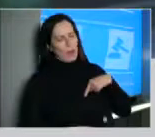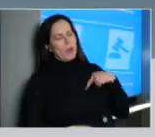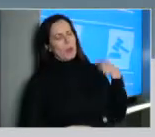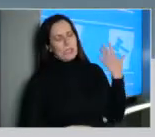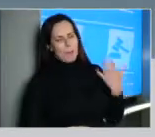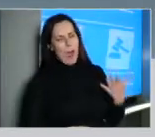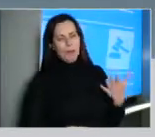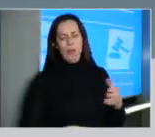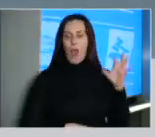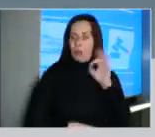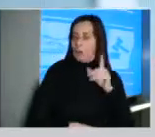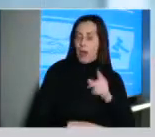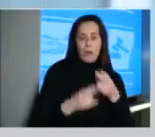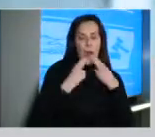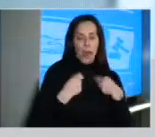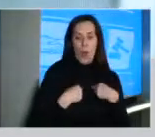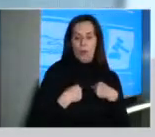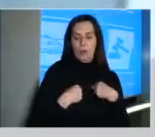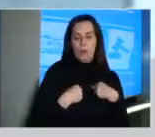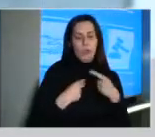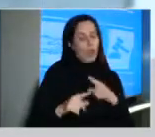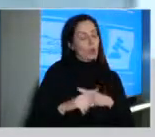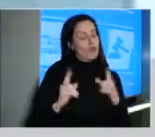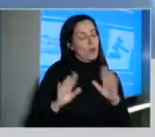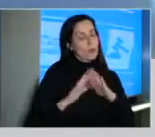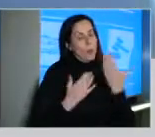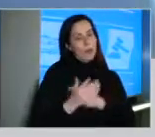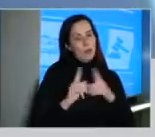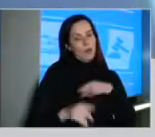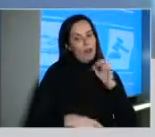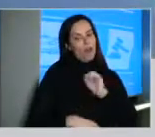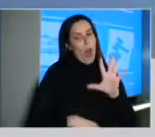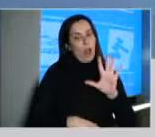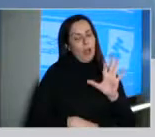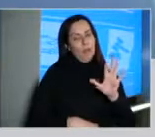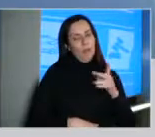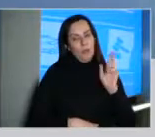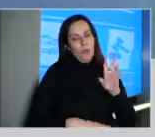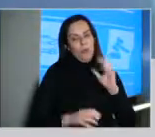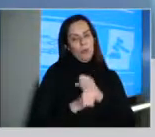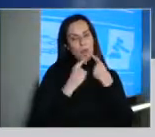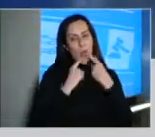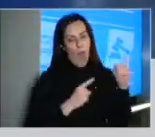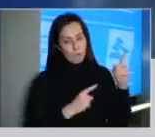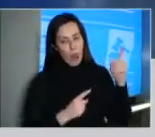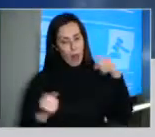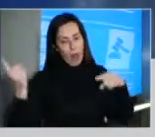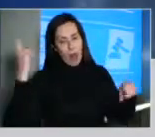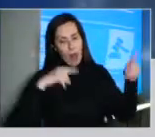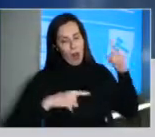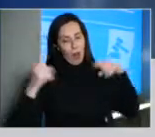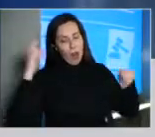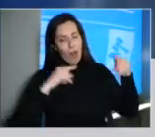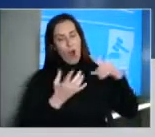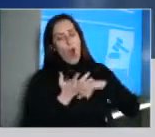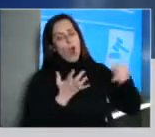זמן. ועדיין הם חייבים לענות לי, שזה בשונה מכל מכתב אחר שאני שולח לרשות, והם יכולים, אתה יודע, לעשות את מה שהם רוצים. אבל הם מורחים לפעמים חודשים רבים. הם מורחים